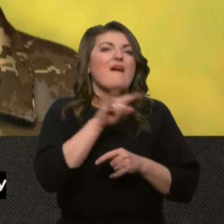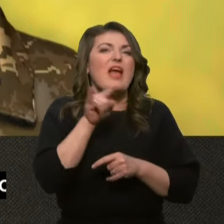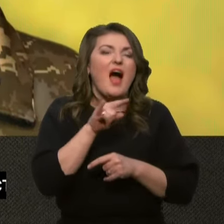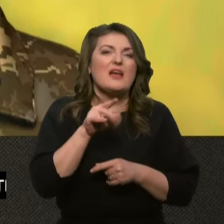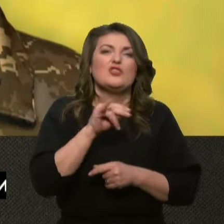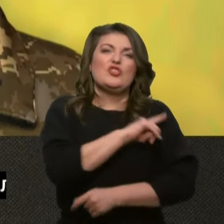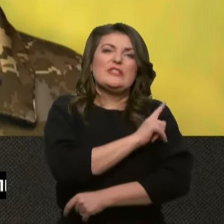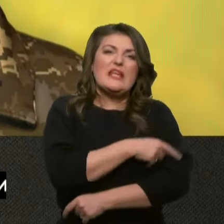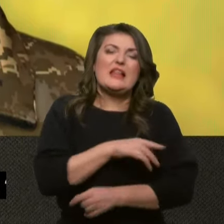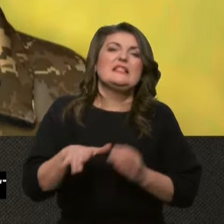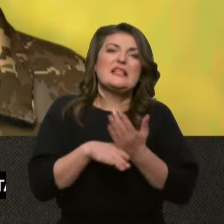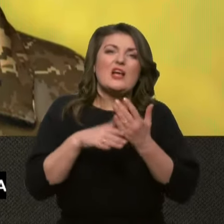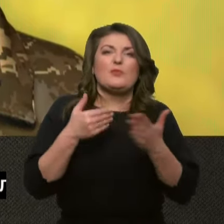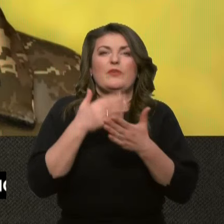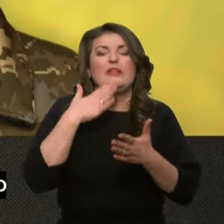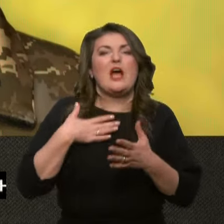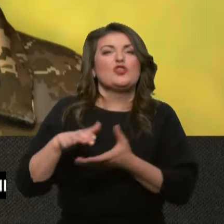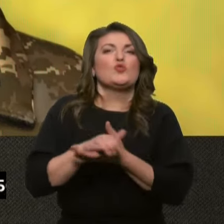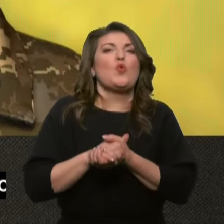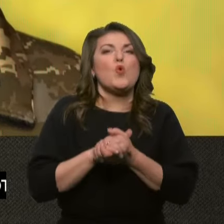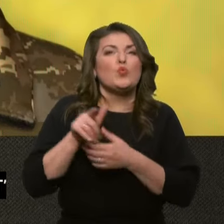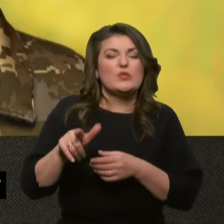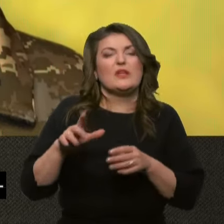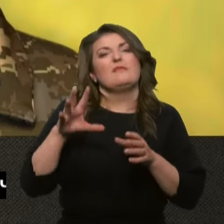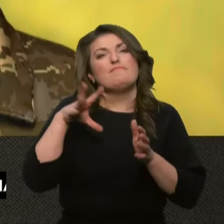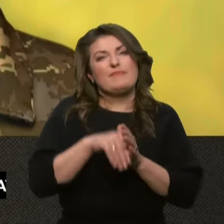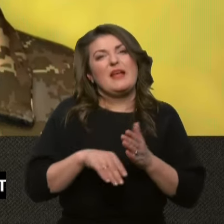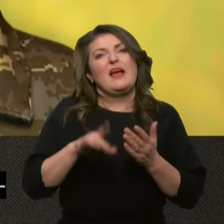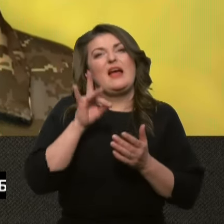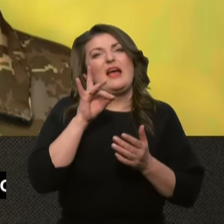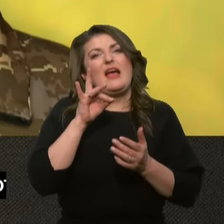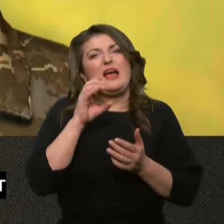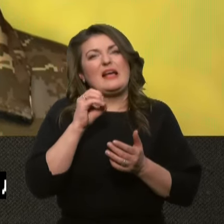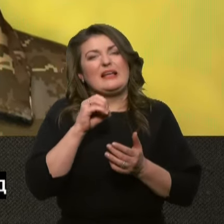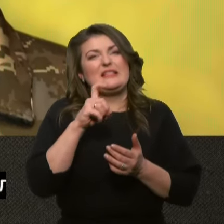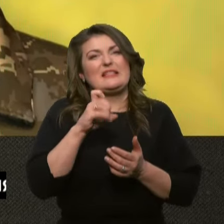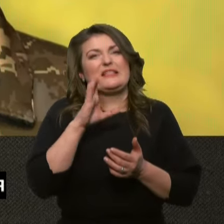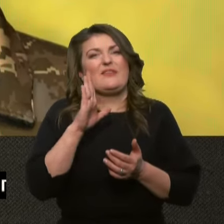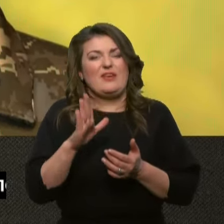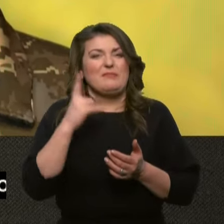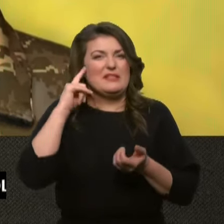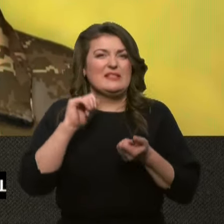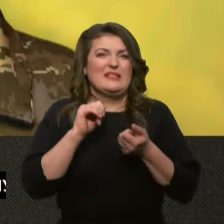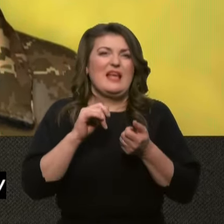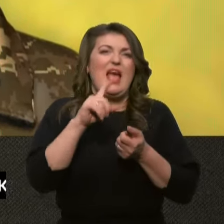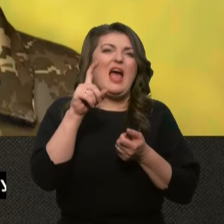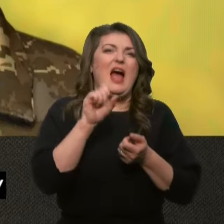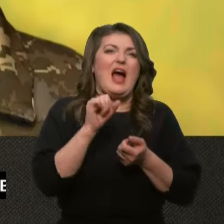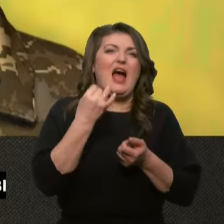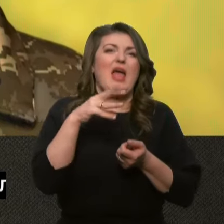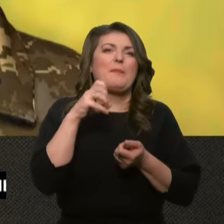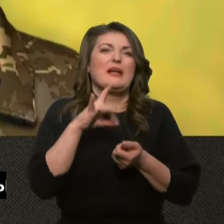авіацію чи сили і засоби від наших союзників, навіть ті ж самі засоби СЗВ, ну, ми звикли називати їх там